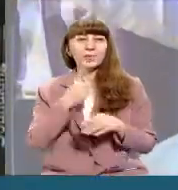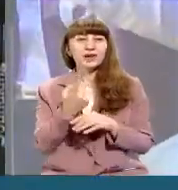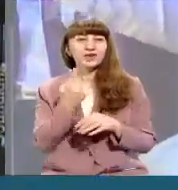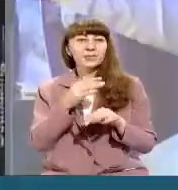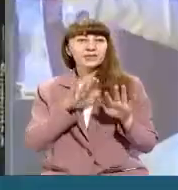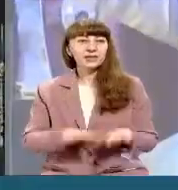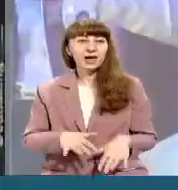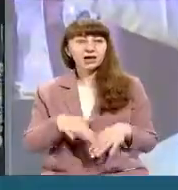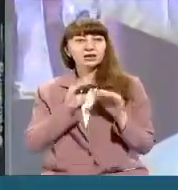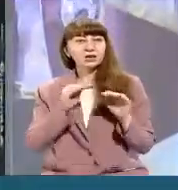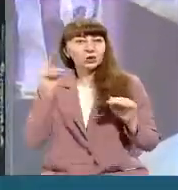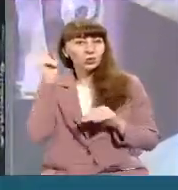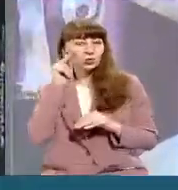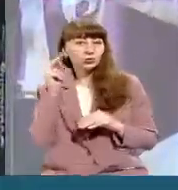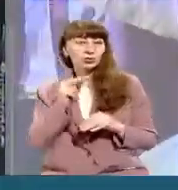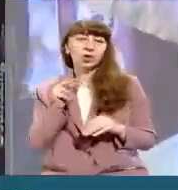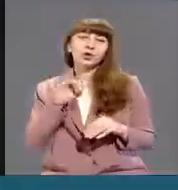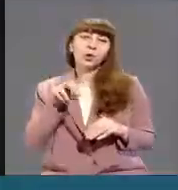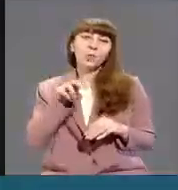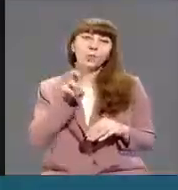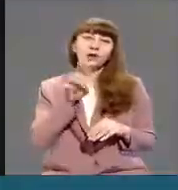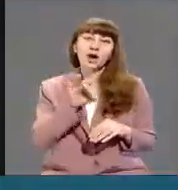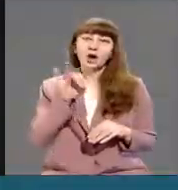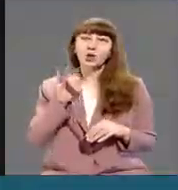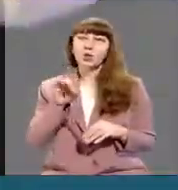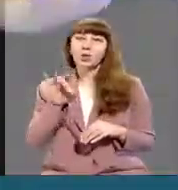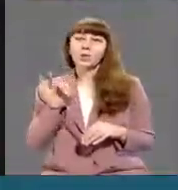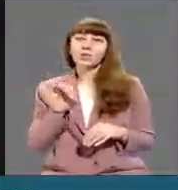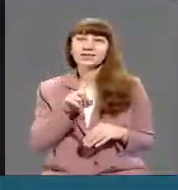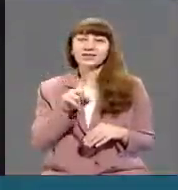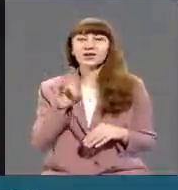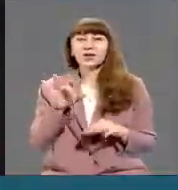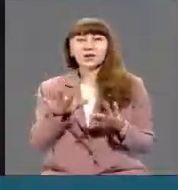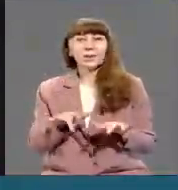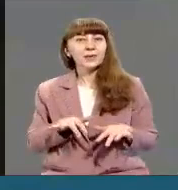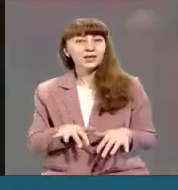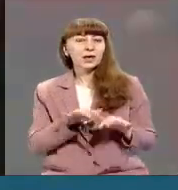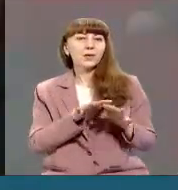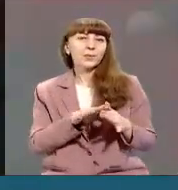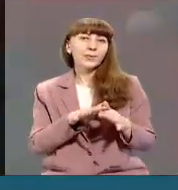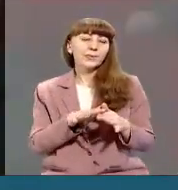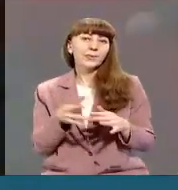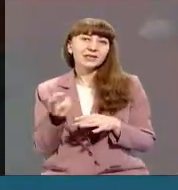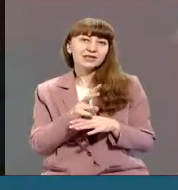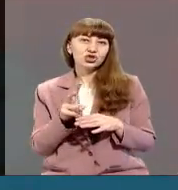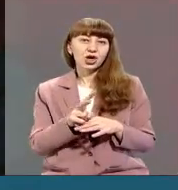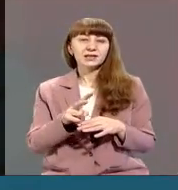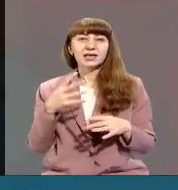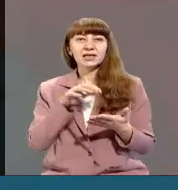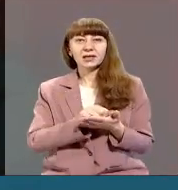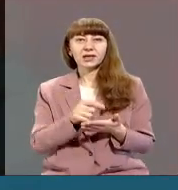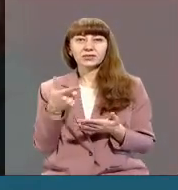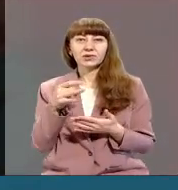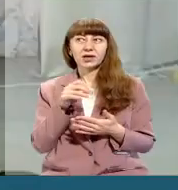дети могут осваивать такие музыкальные инструменты как домбра Кобас и фортепиано посещать занятия по гимнастике и спортивным танцам а